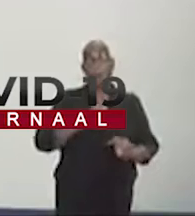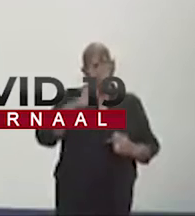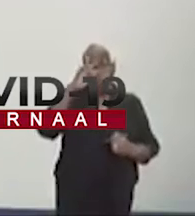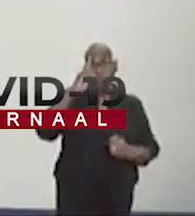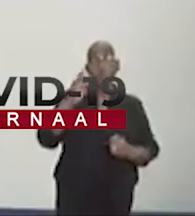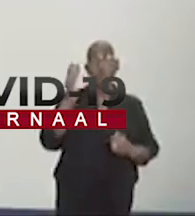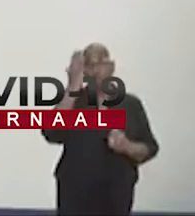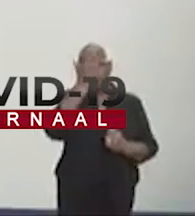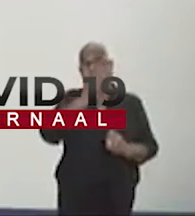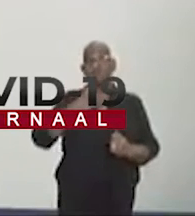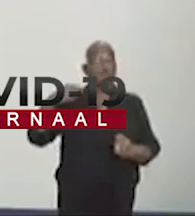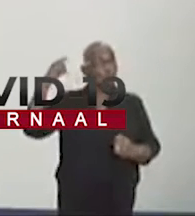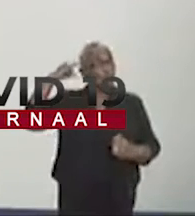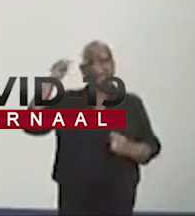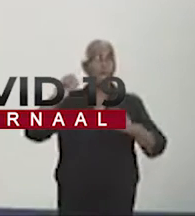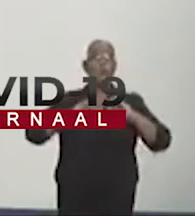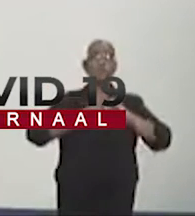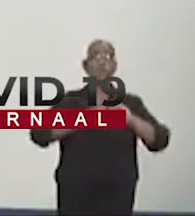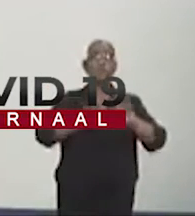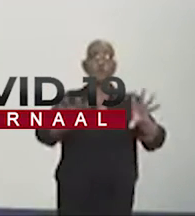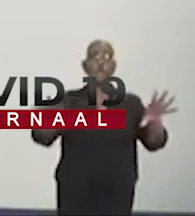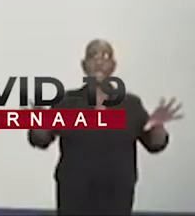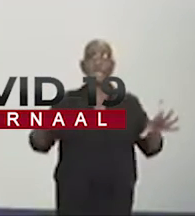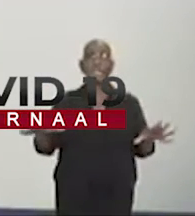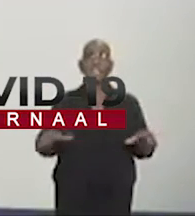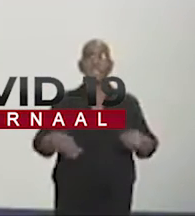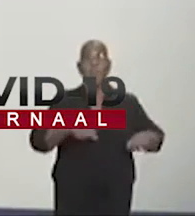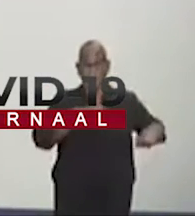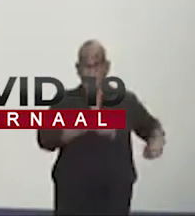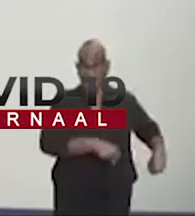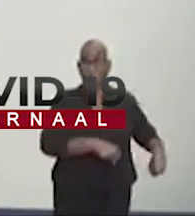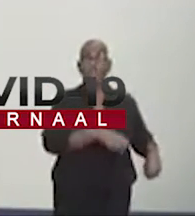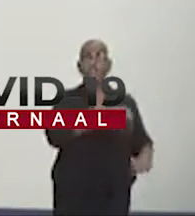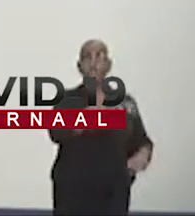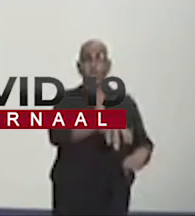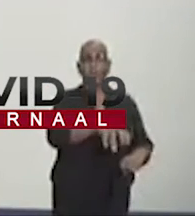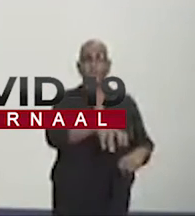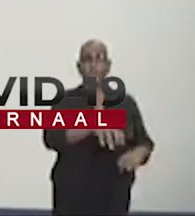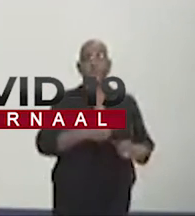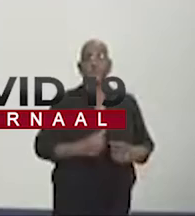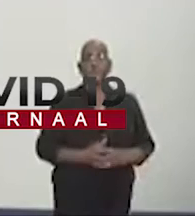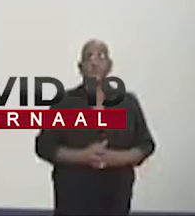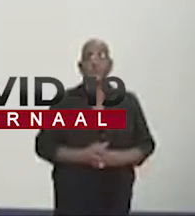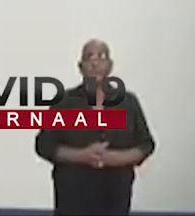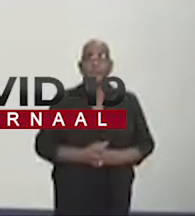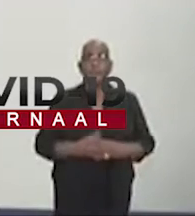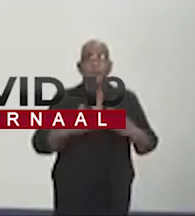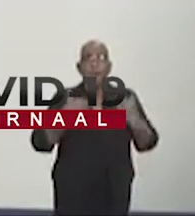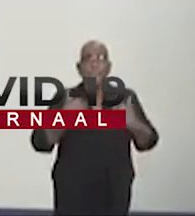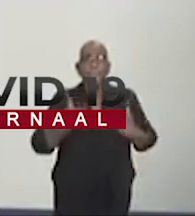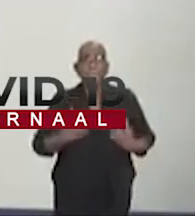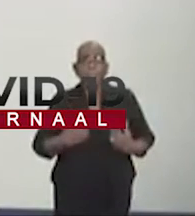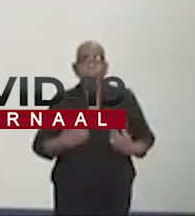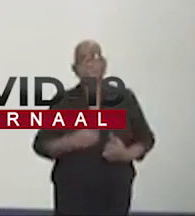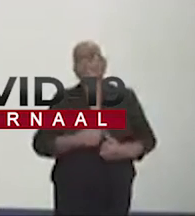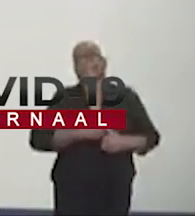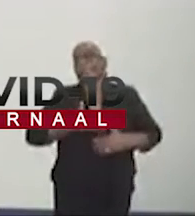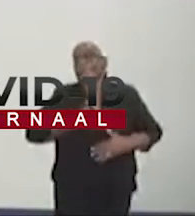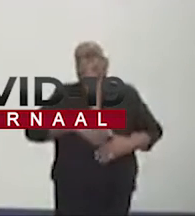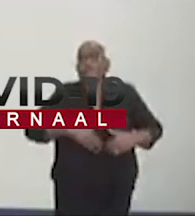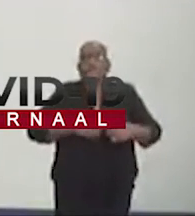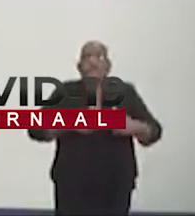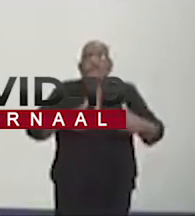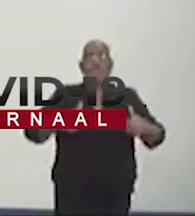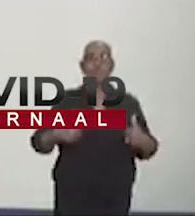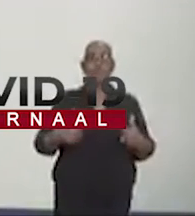Suriname de voorlichting gedaan bij een Marondorp, waar de mensen het heel erg op prijs hebben gesteld dat